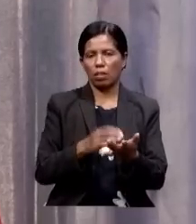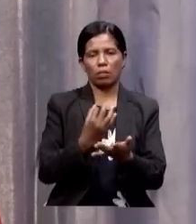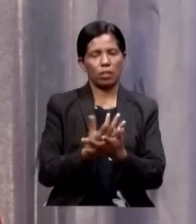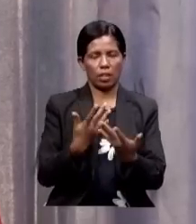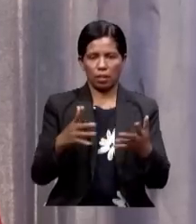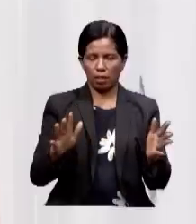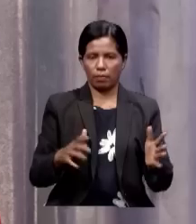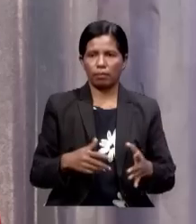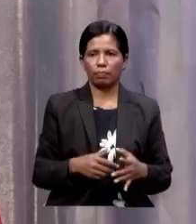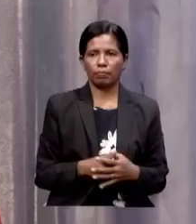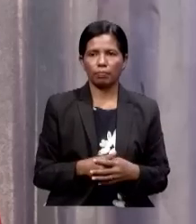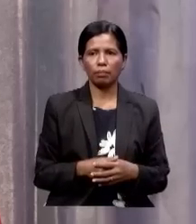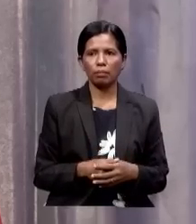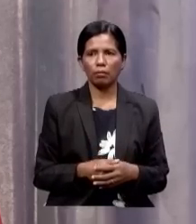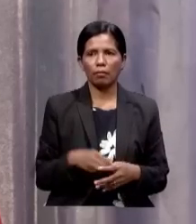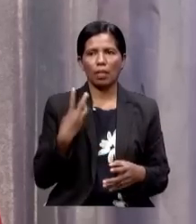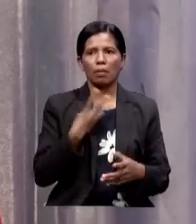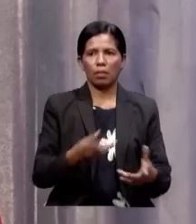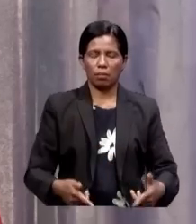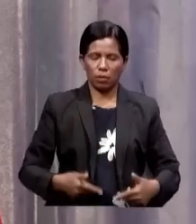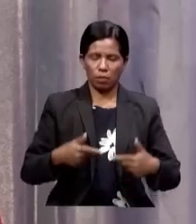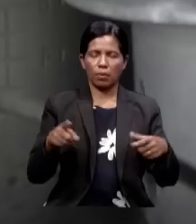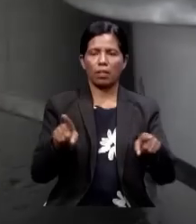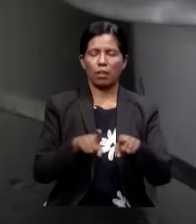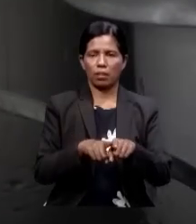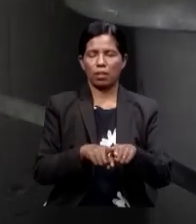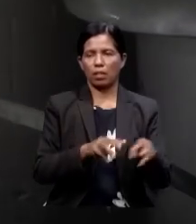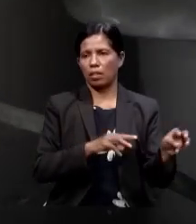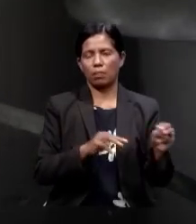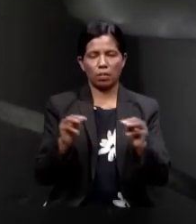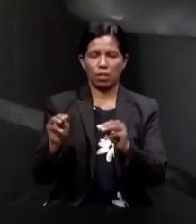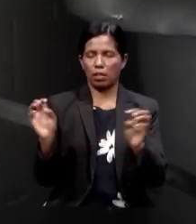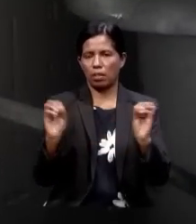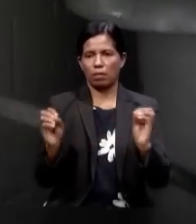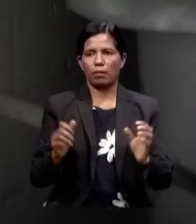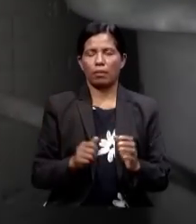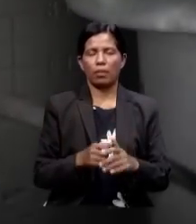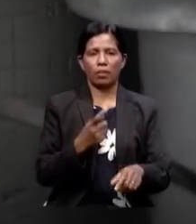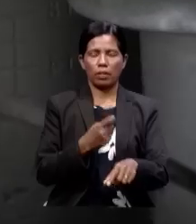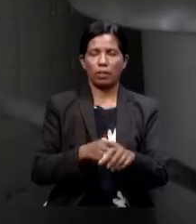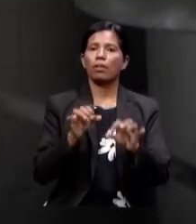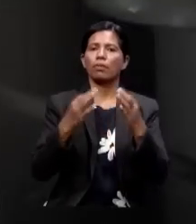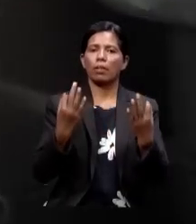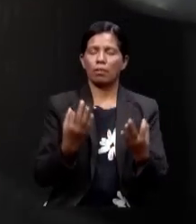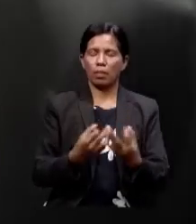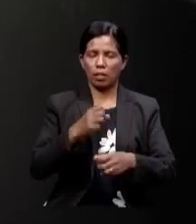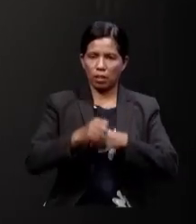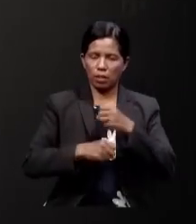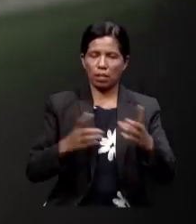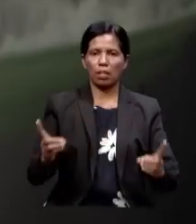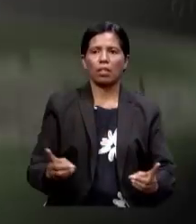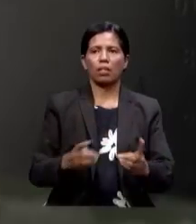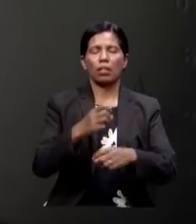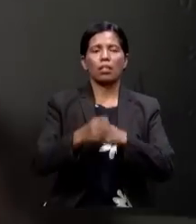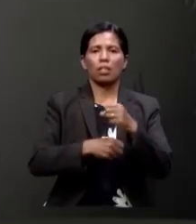sendiri. Sam ni murj mas ane ona. Ho situasi ini ne familia faluk ne hasoru durante